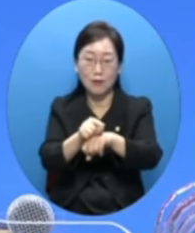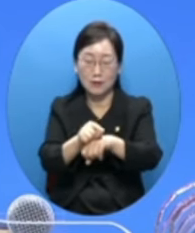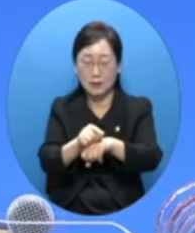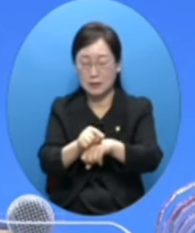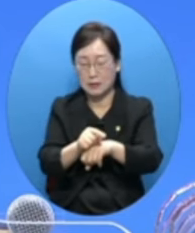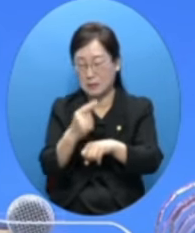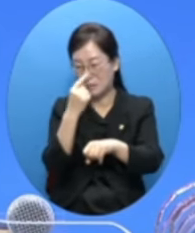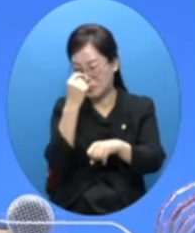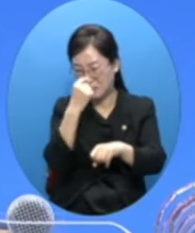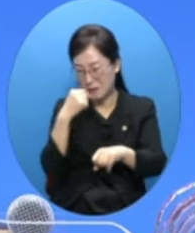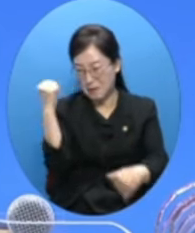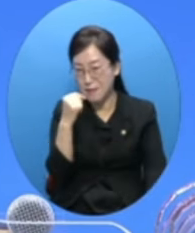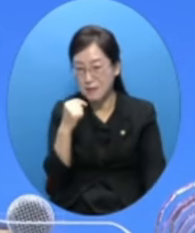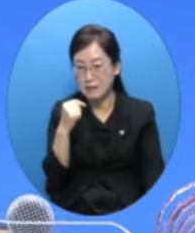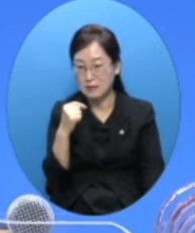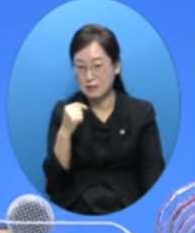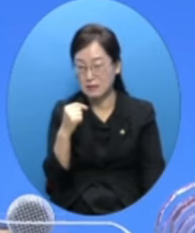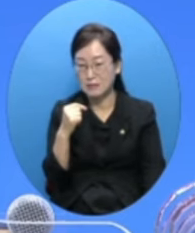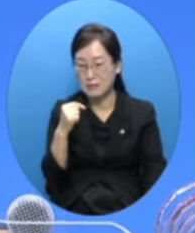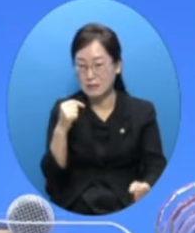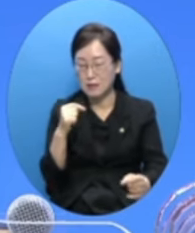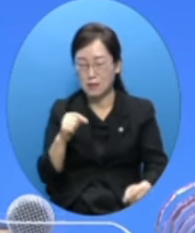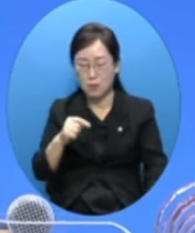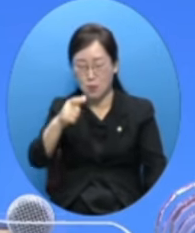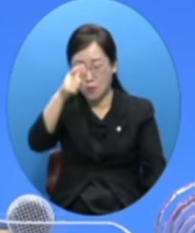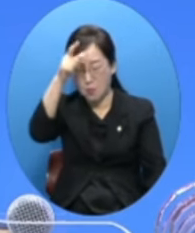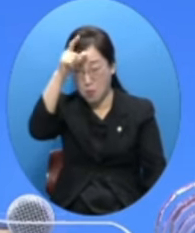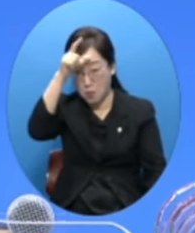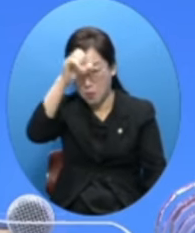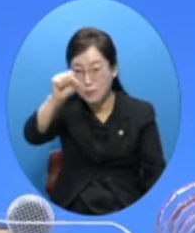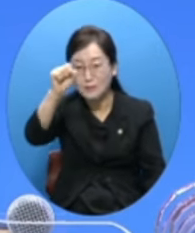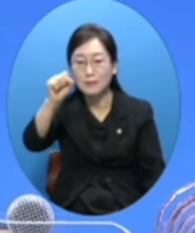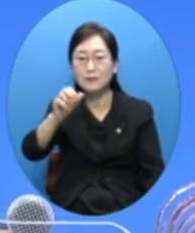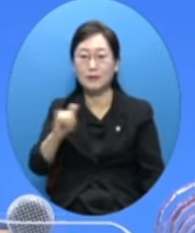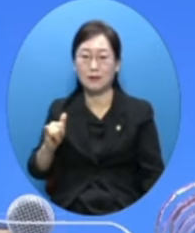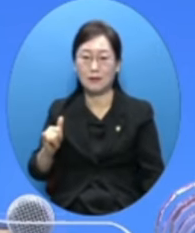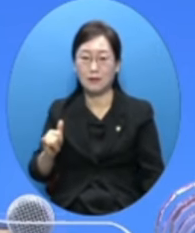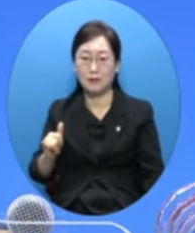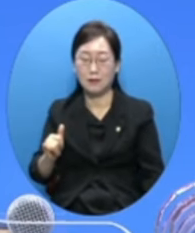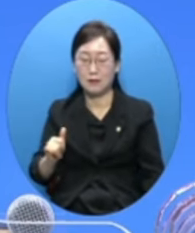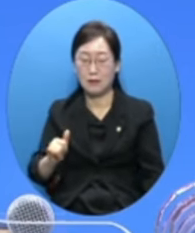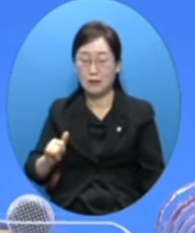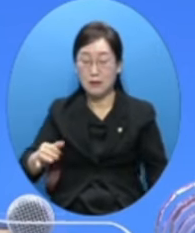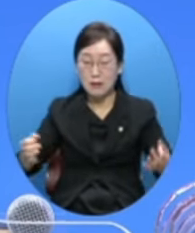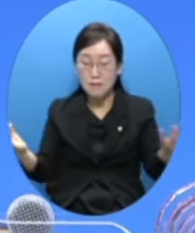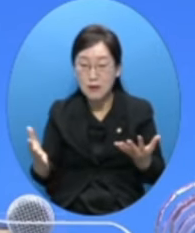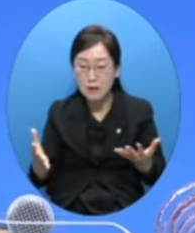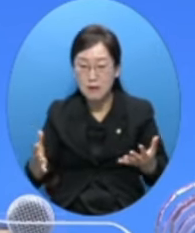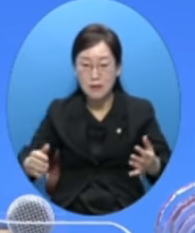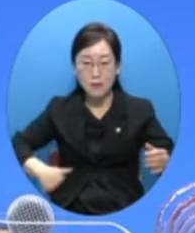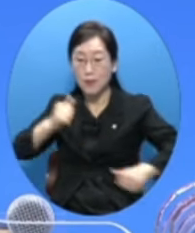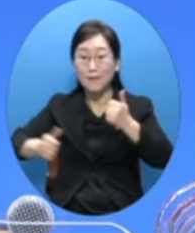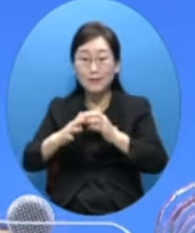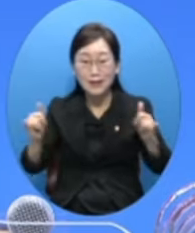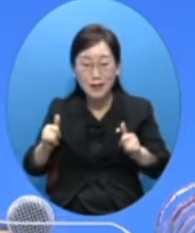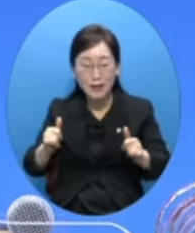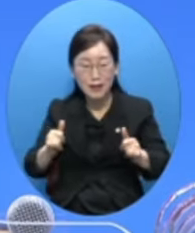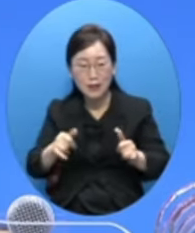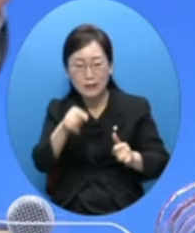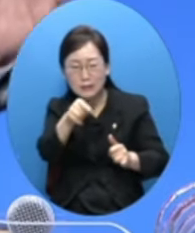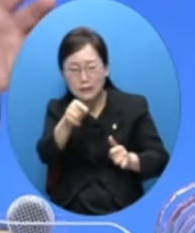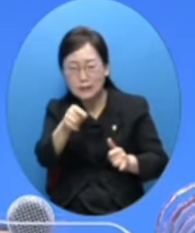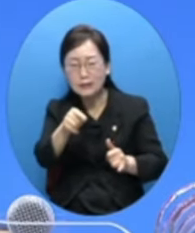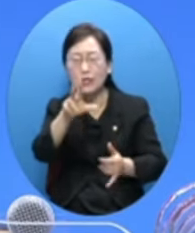삐뚤어진 사람, 자기 주장이 너무 강한 사람, 걸핏하면 화를 너무 잘 낸 사람, 이런 사람들을 통해서